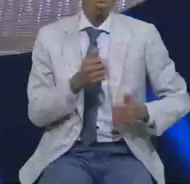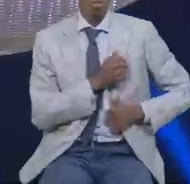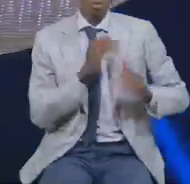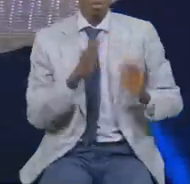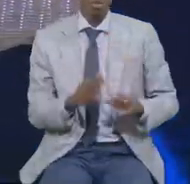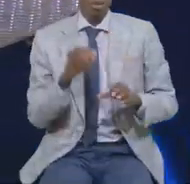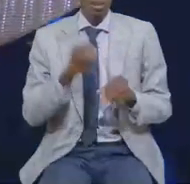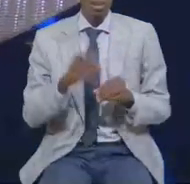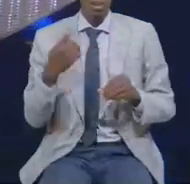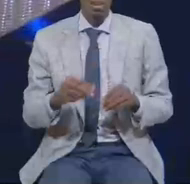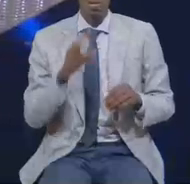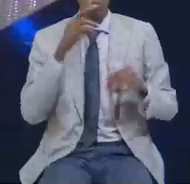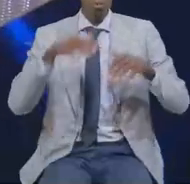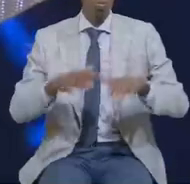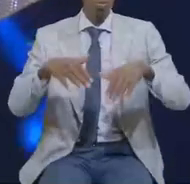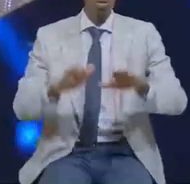l'orgueilleux